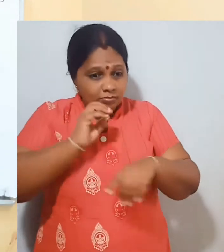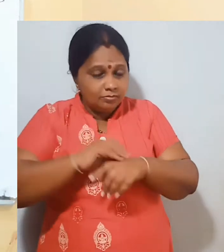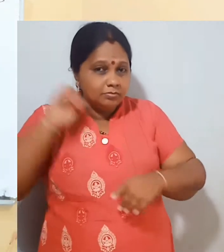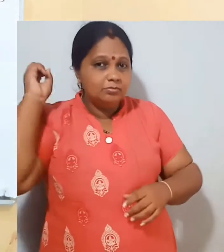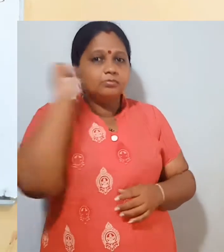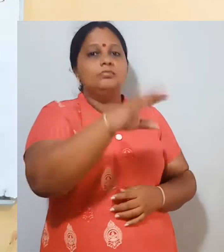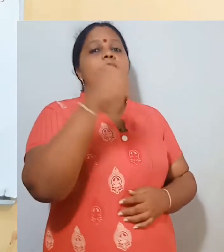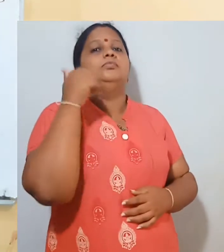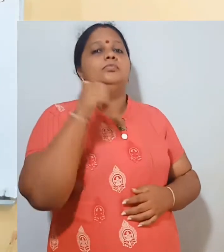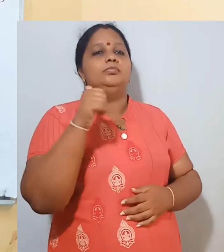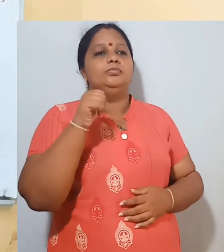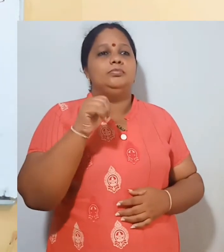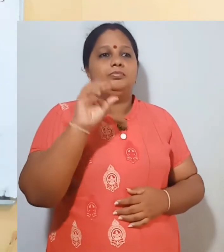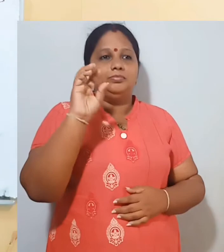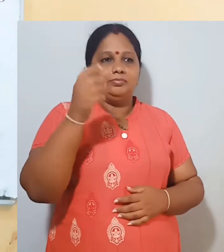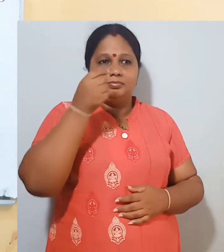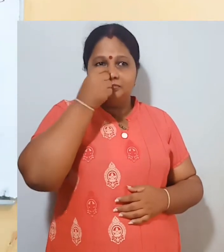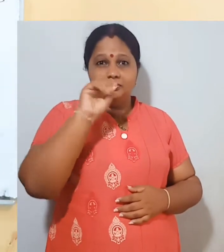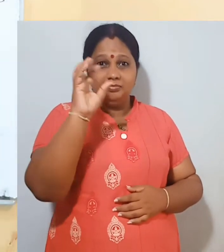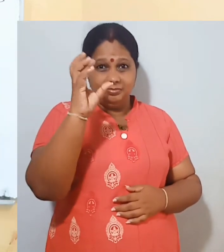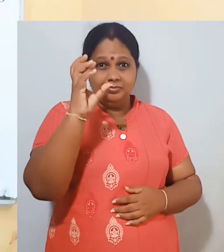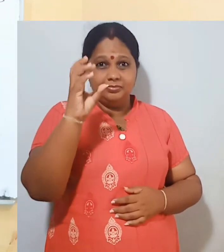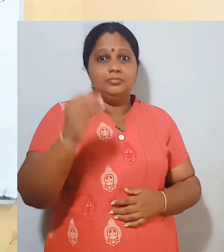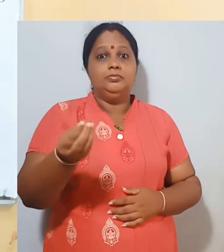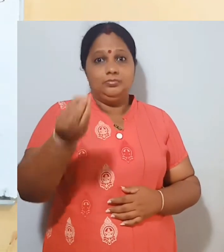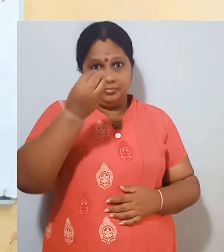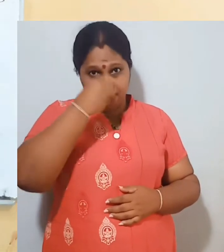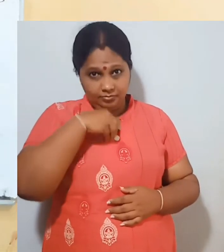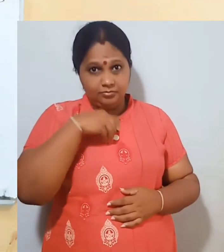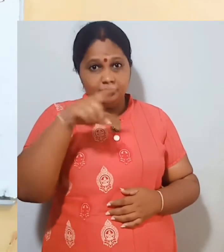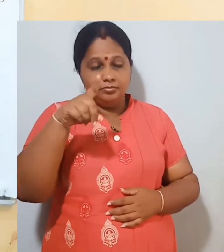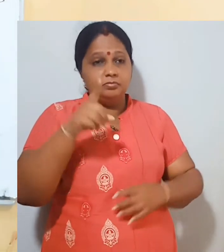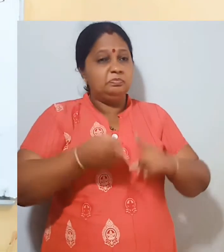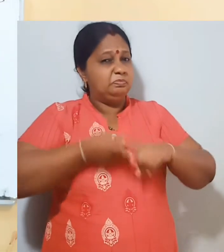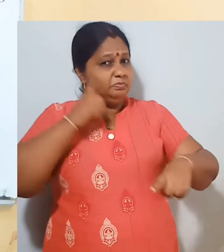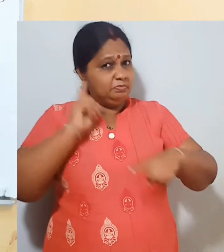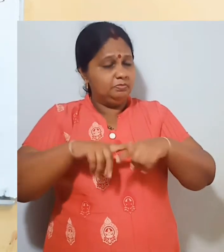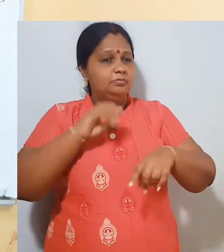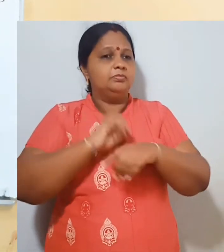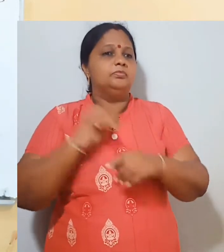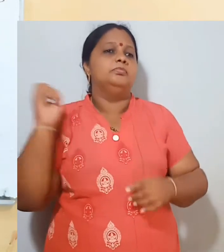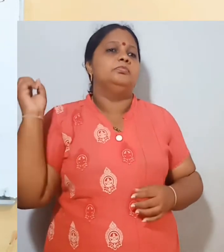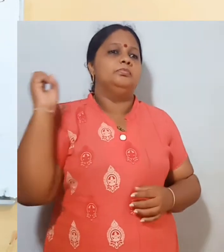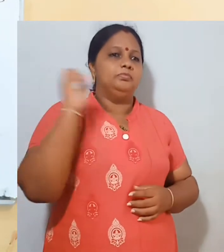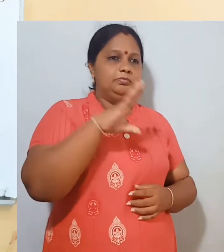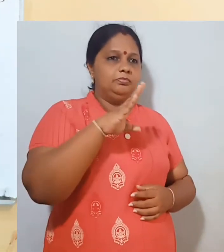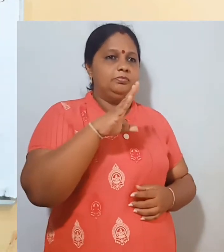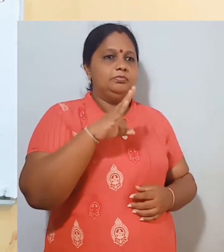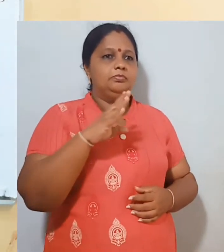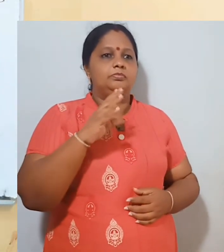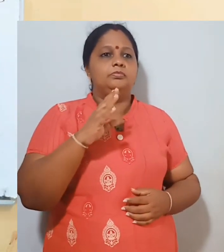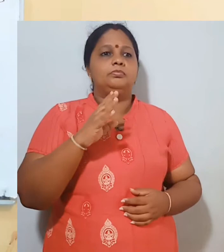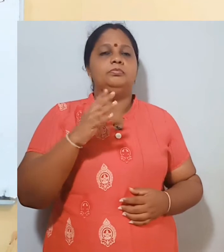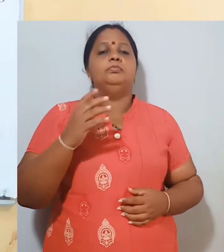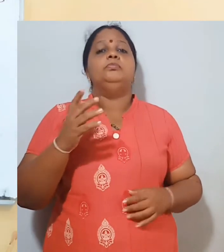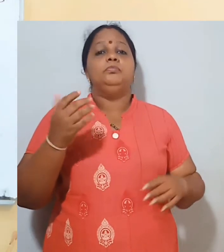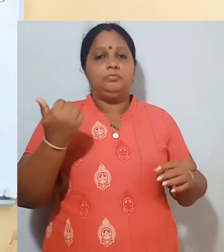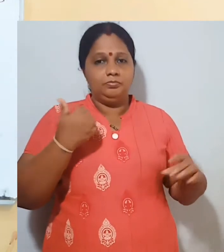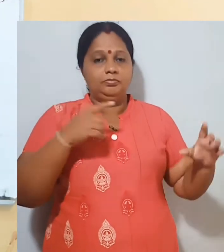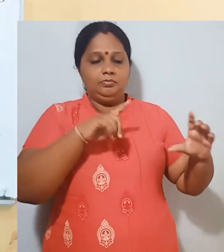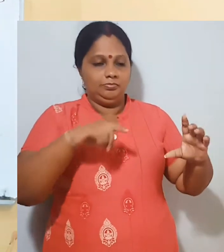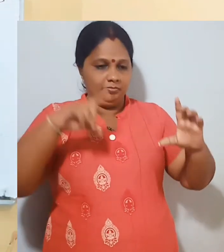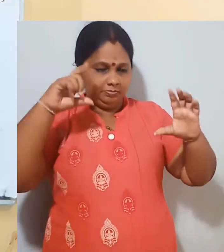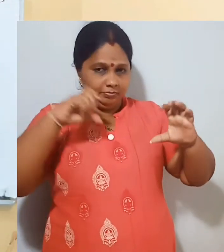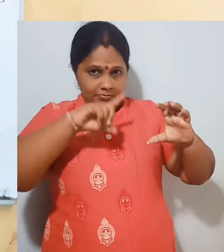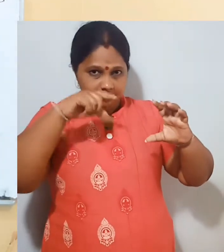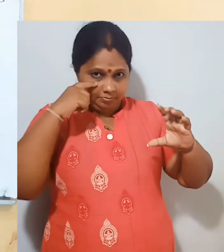நல்லம். அலரிக்கொட்டையை பொறுத்தவரையிலெல்லாம் கெரியா ஹாஸ்பிட்டலுக்கு கொண்டு வரோம். நாங்கள் முதல் வந்து இசிஜி எடுத்து பார்த்துட்டு தான் திரும்ப நாங்கள் அவரை அனுப்பி சத்தி எடுக்க வைக்கிற வேலைகளை